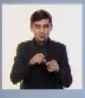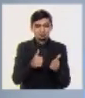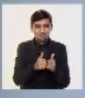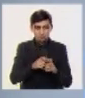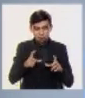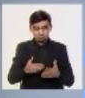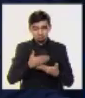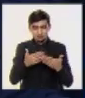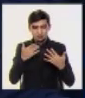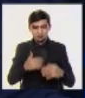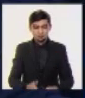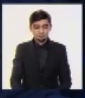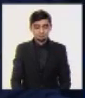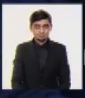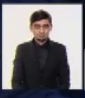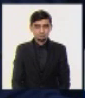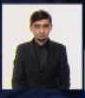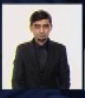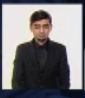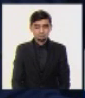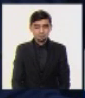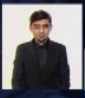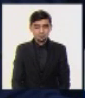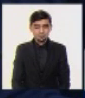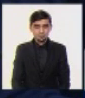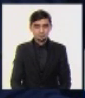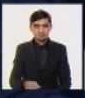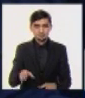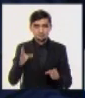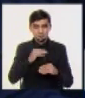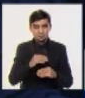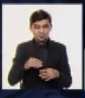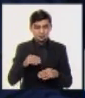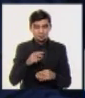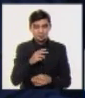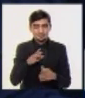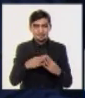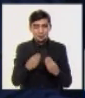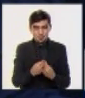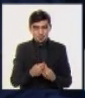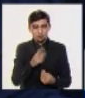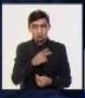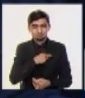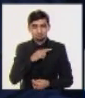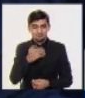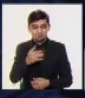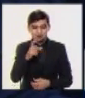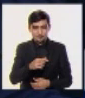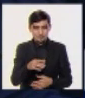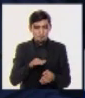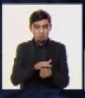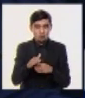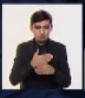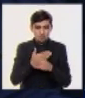погибшего. Мы со своей стороны всеми погибшим окажем